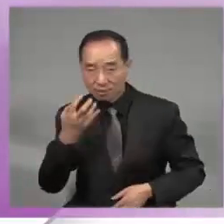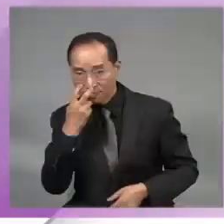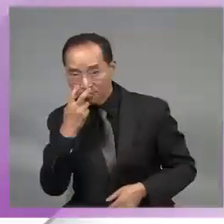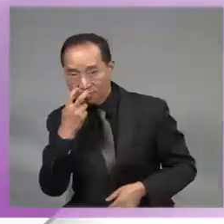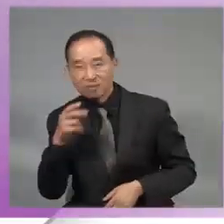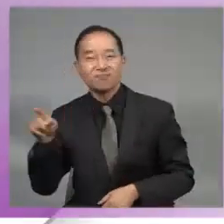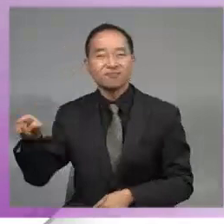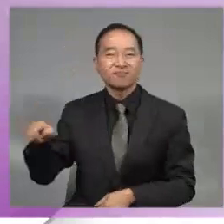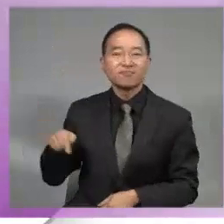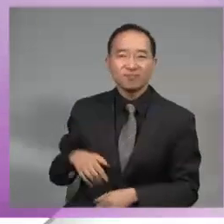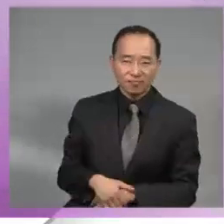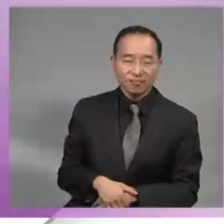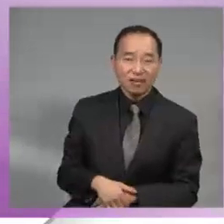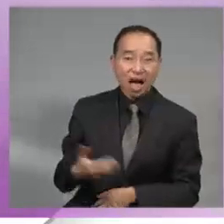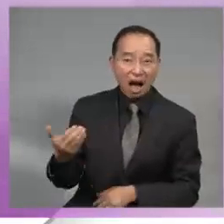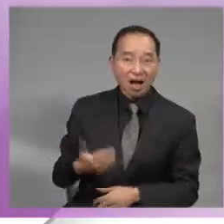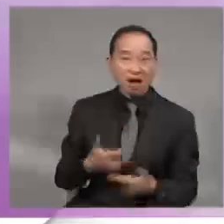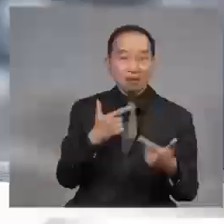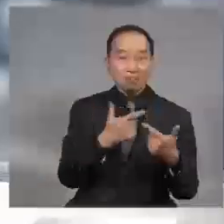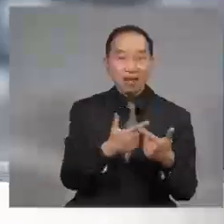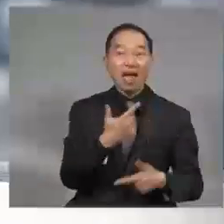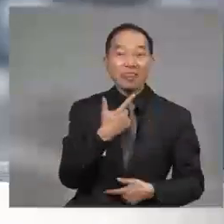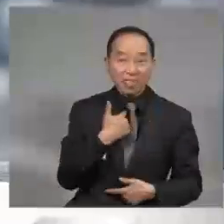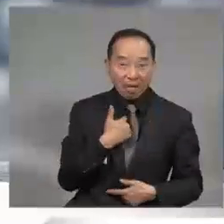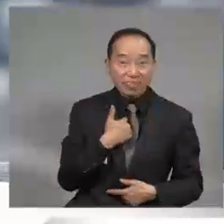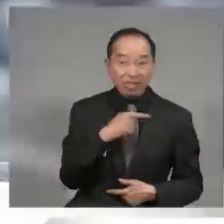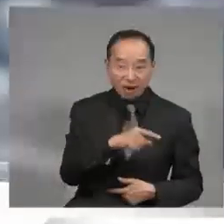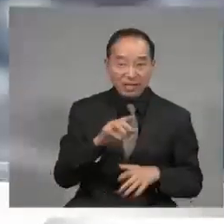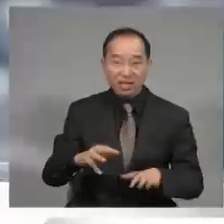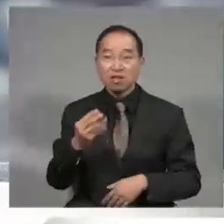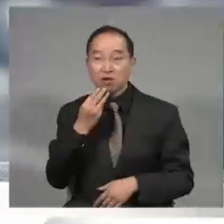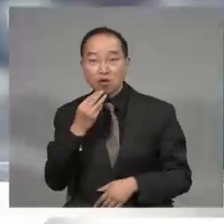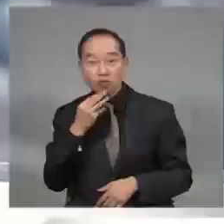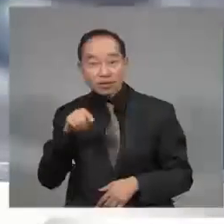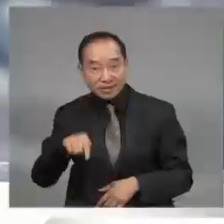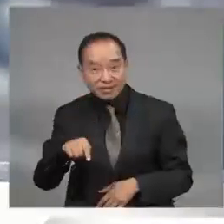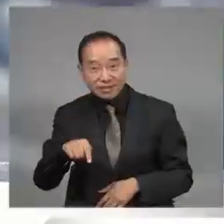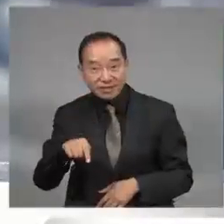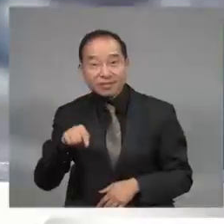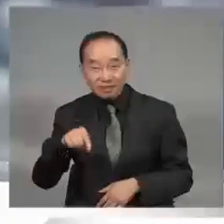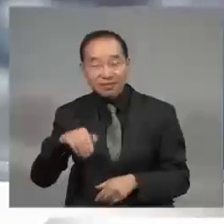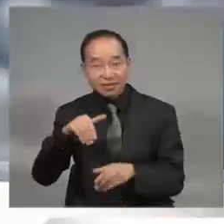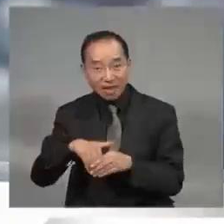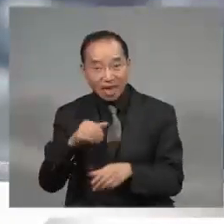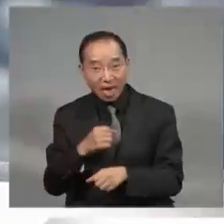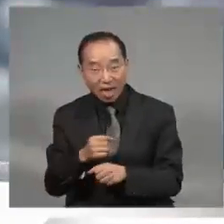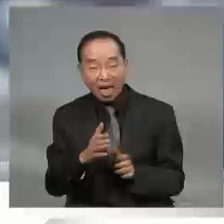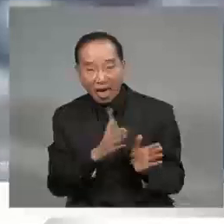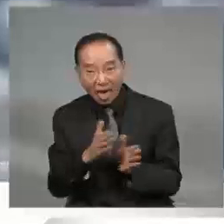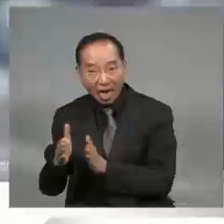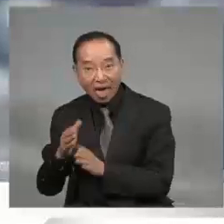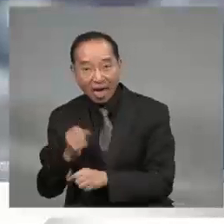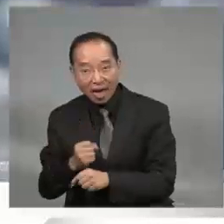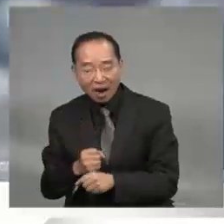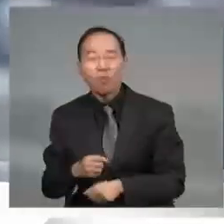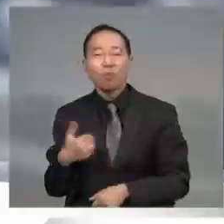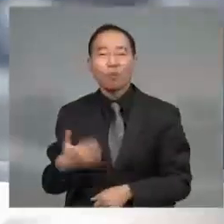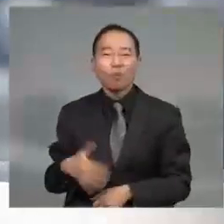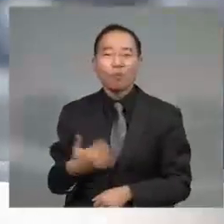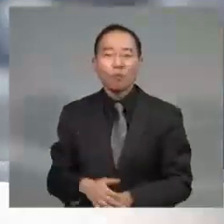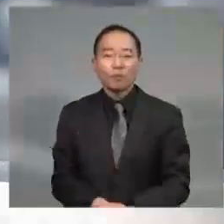그러니까 부산에서 진행됐던 절차를 이제 네. 서울 용산역의 예. 사전투표소는 네. 진행을 하고 있는 것 같아요. 네.